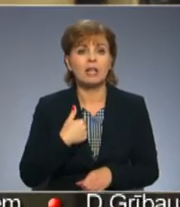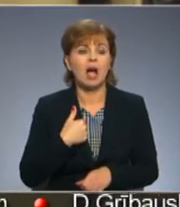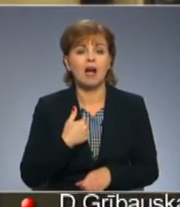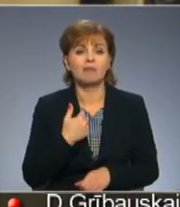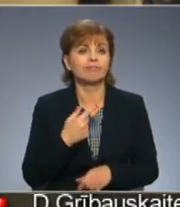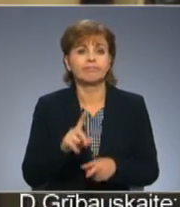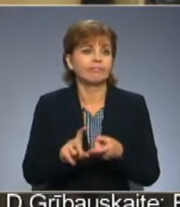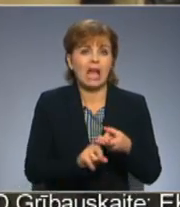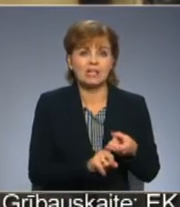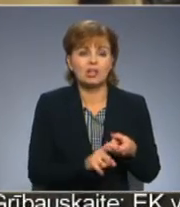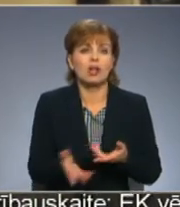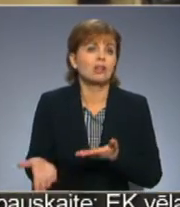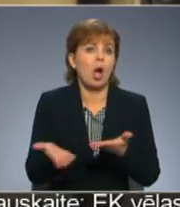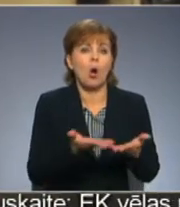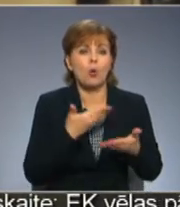nav kur strādāt.